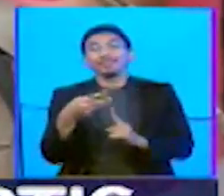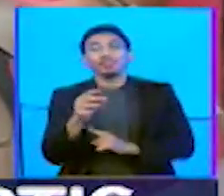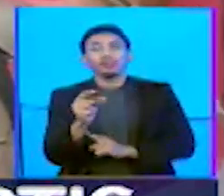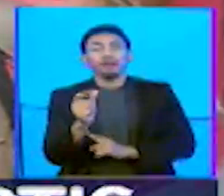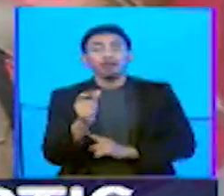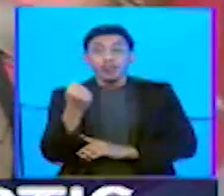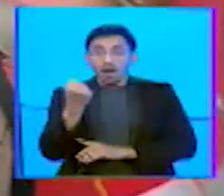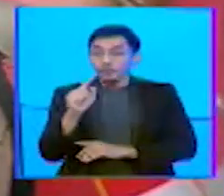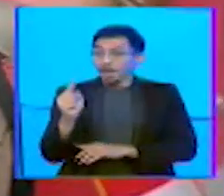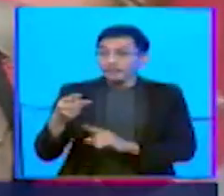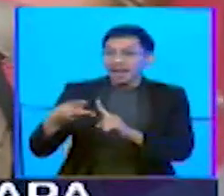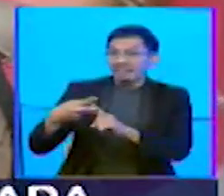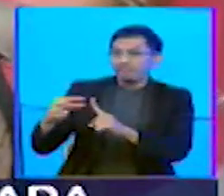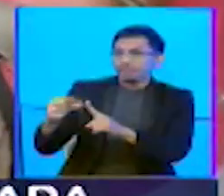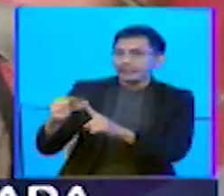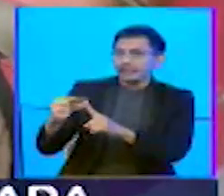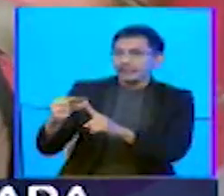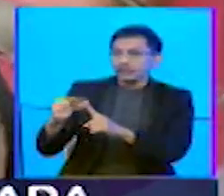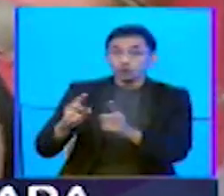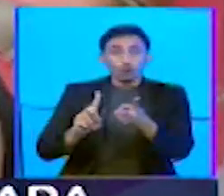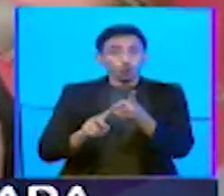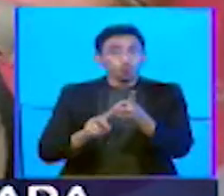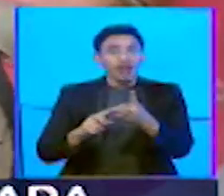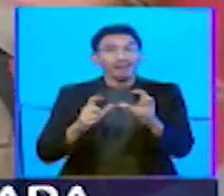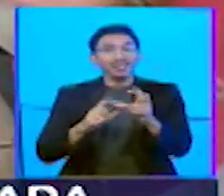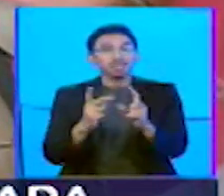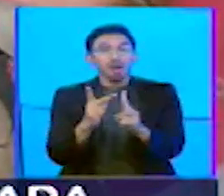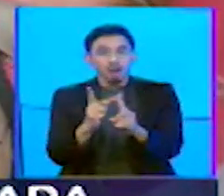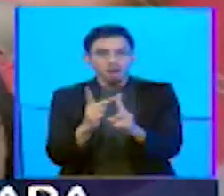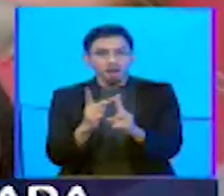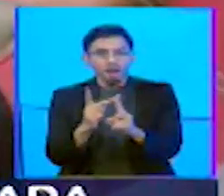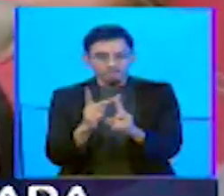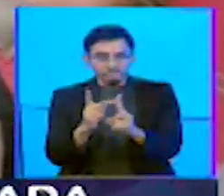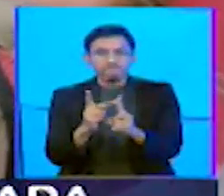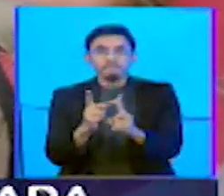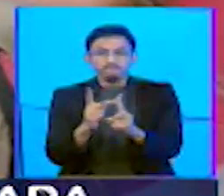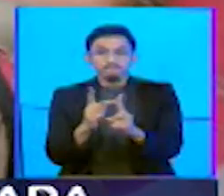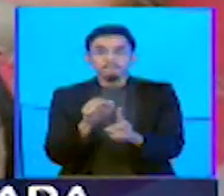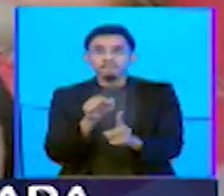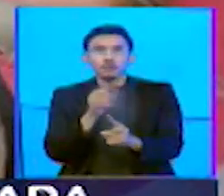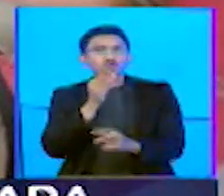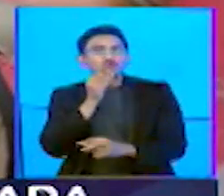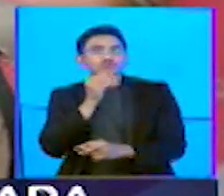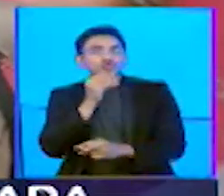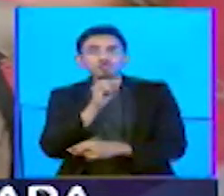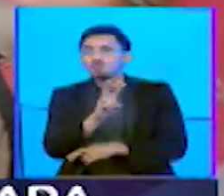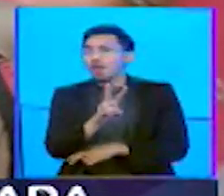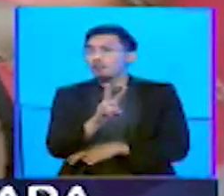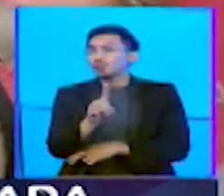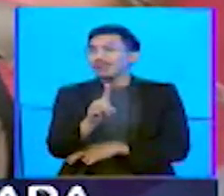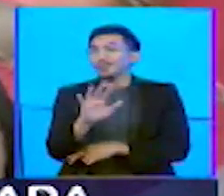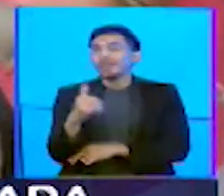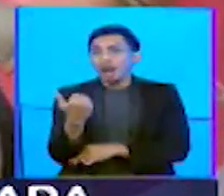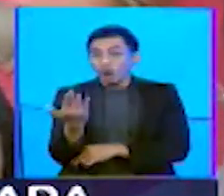ST yang kedua adalah SH ST alias m berusia 20 tahun dan S H A G smw